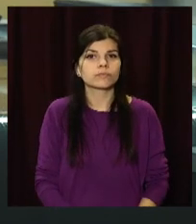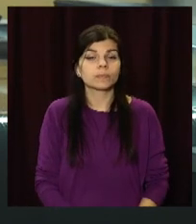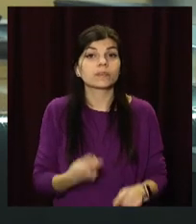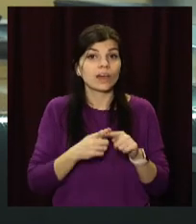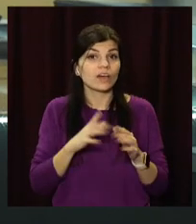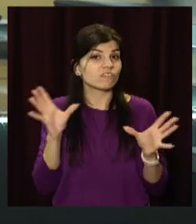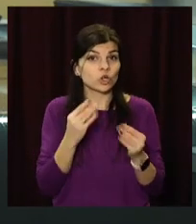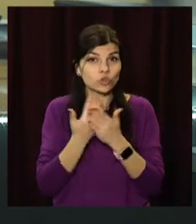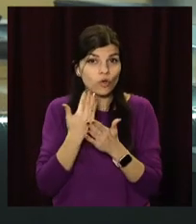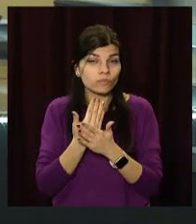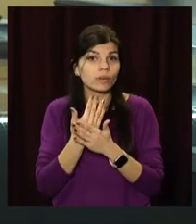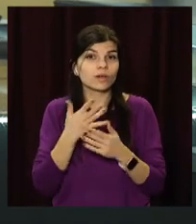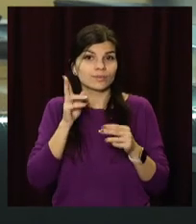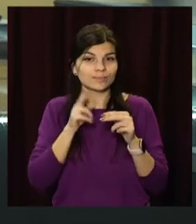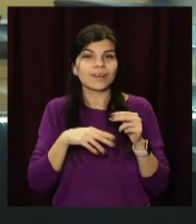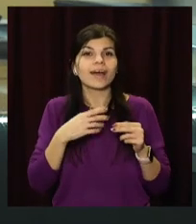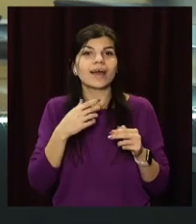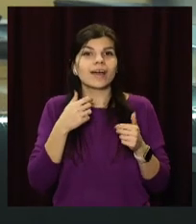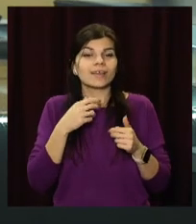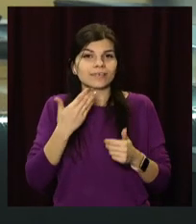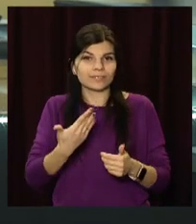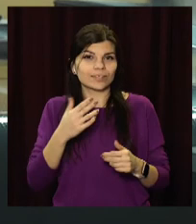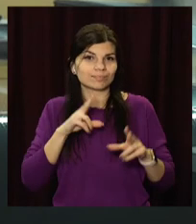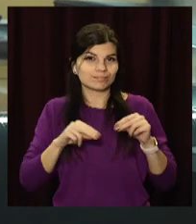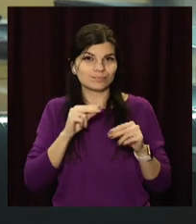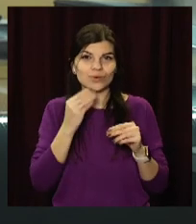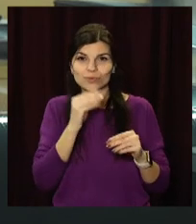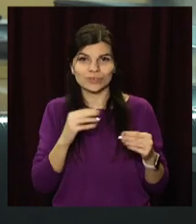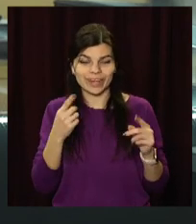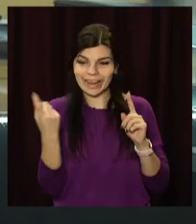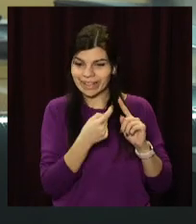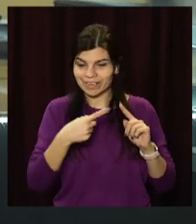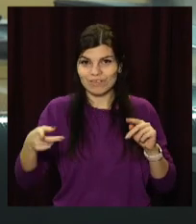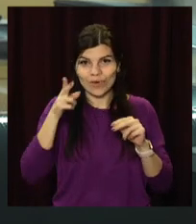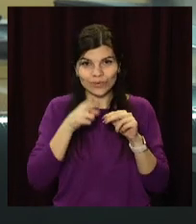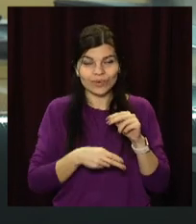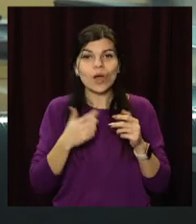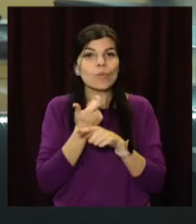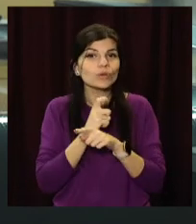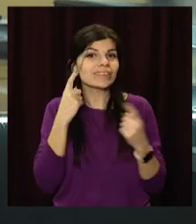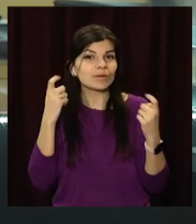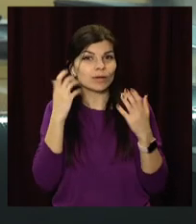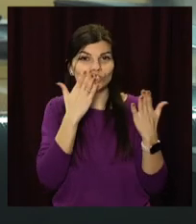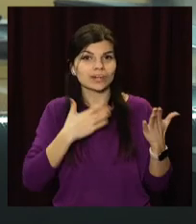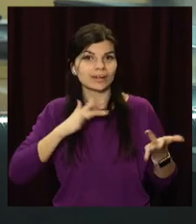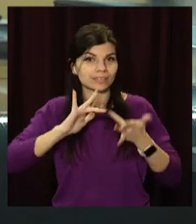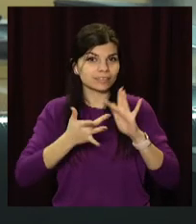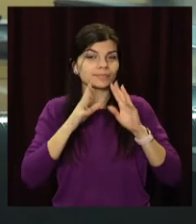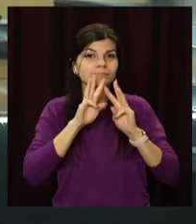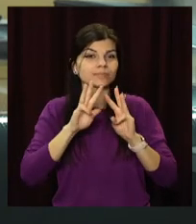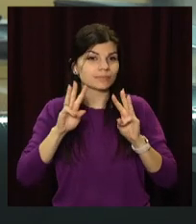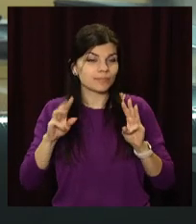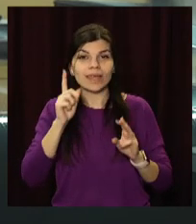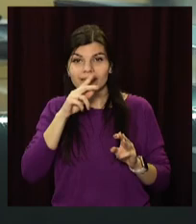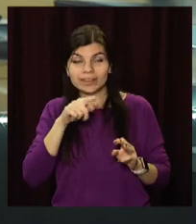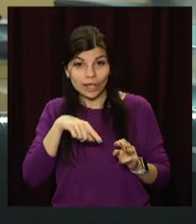цю годину. Бажаємо вдалого завершення робочого тижня. Більше інформації читайте на нашому сайті opentv.media. Дивіться сюжети в